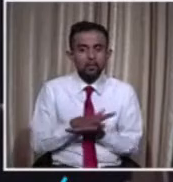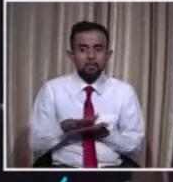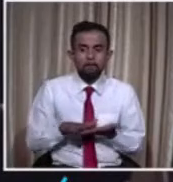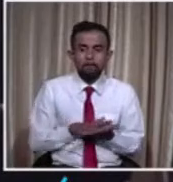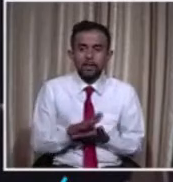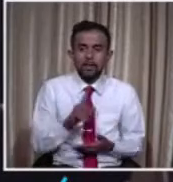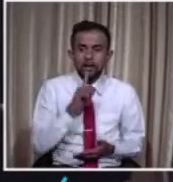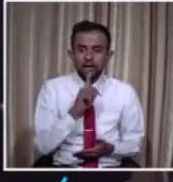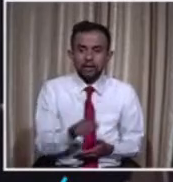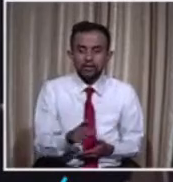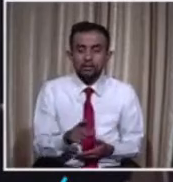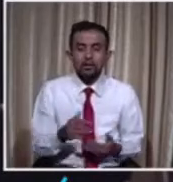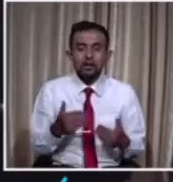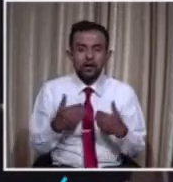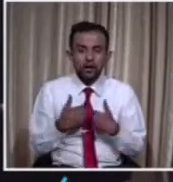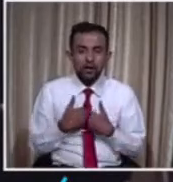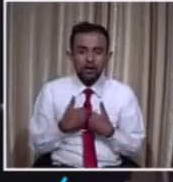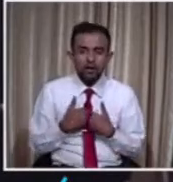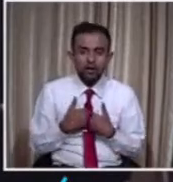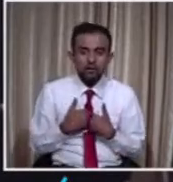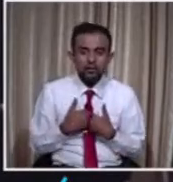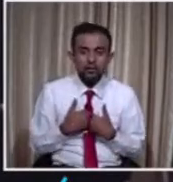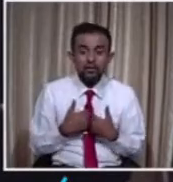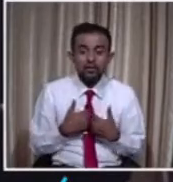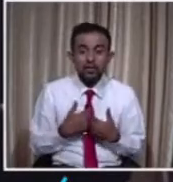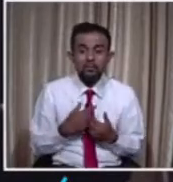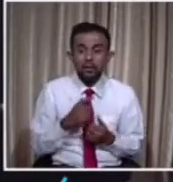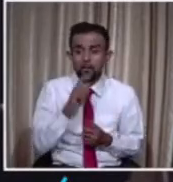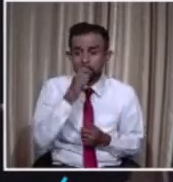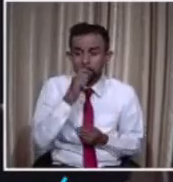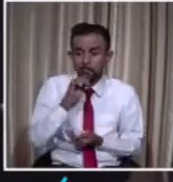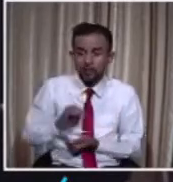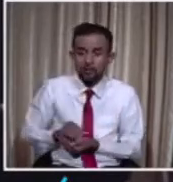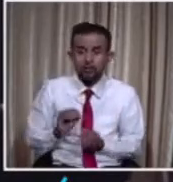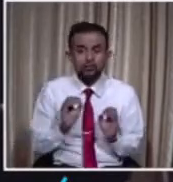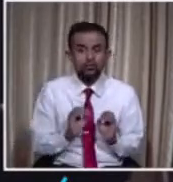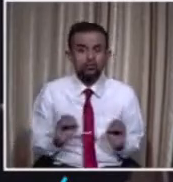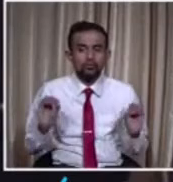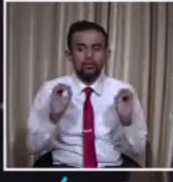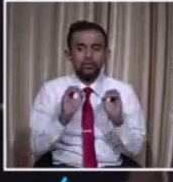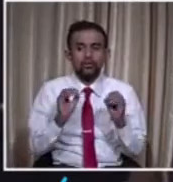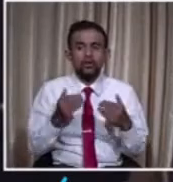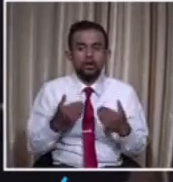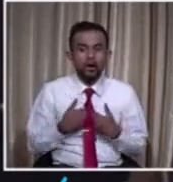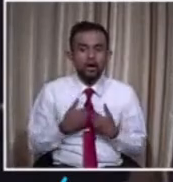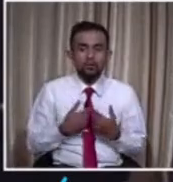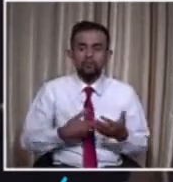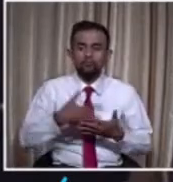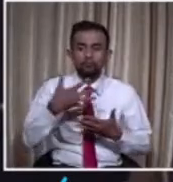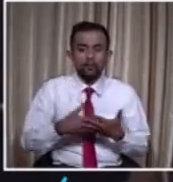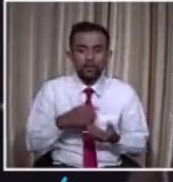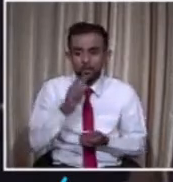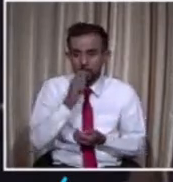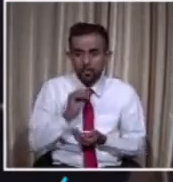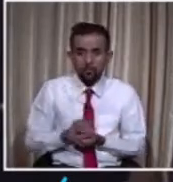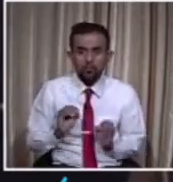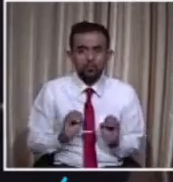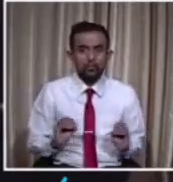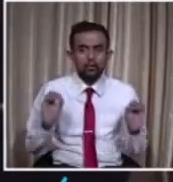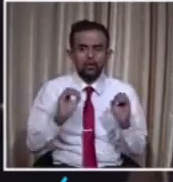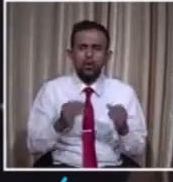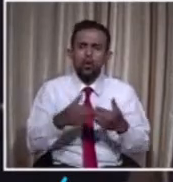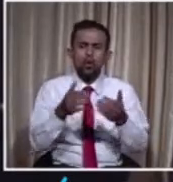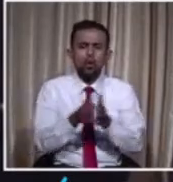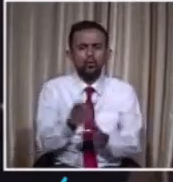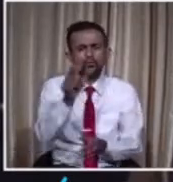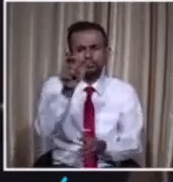kiyenawa api kisima deyak hangala naha. Ape kisima warthawaka. Uangnya mau kena